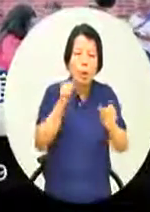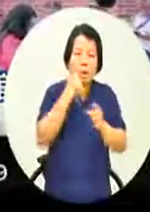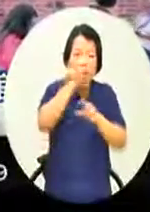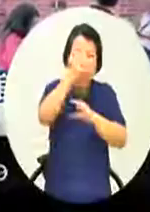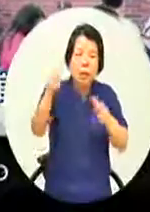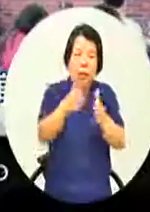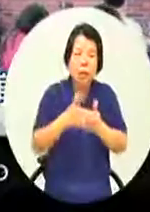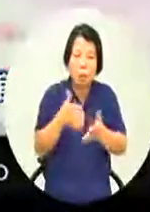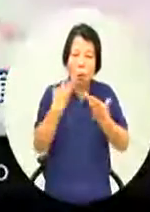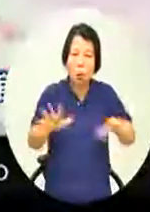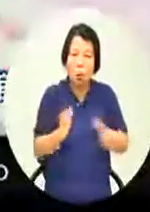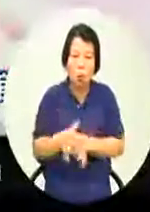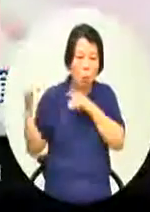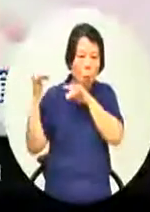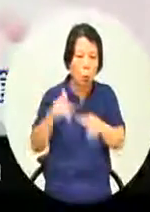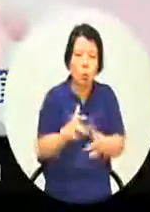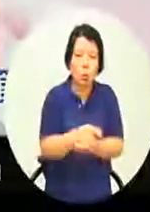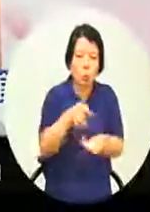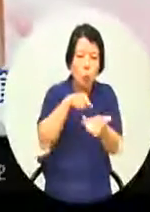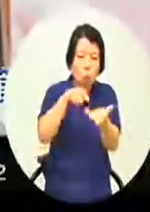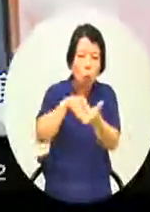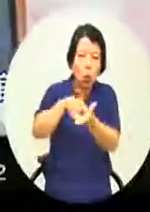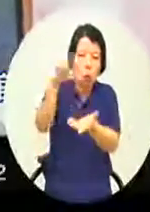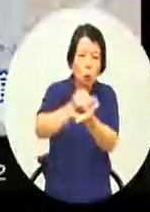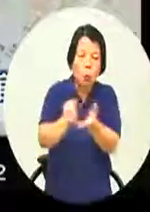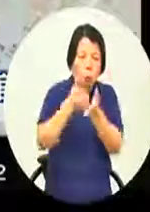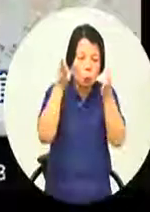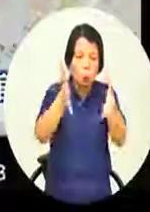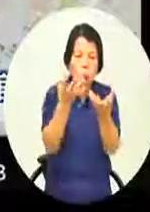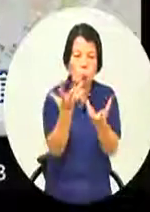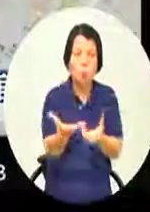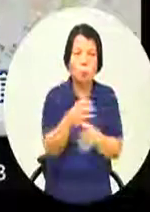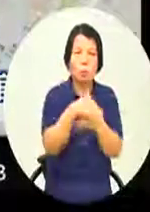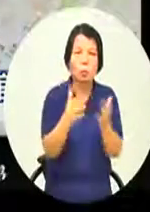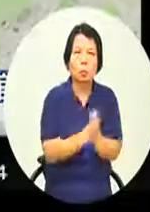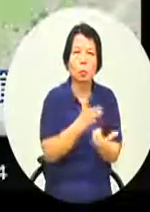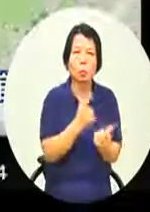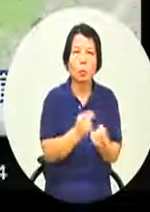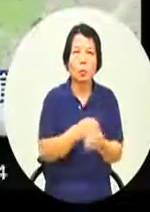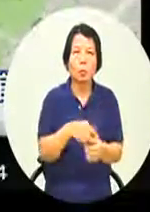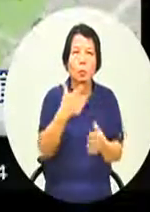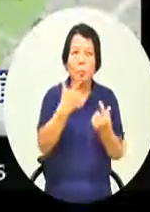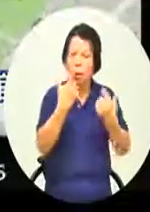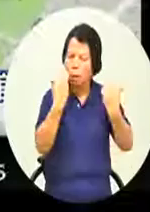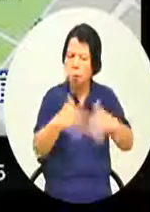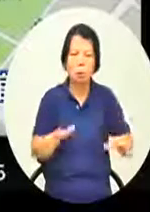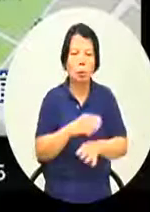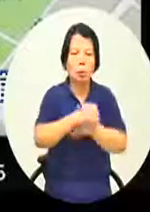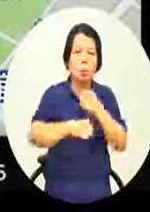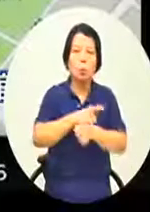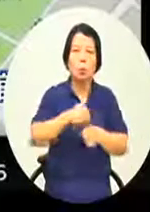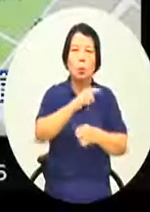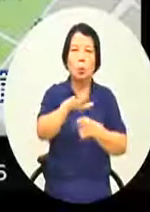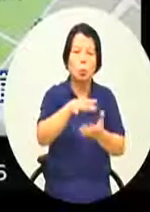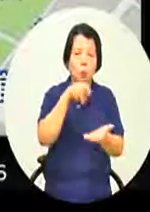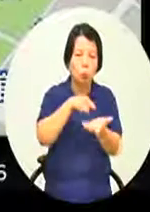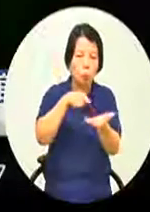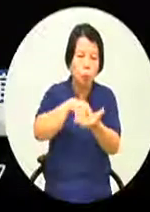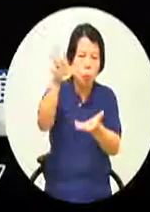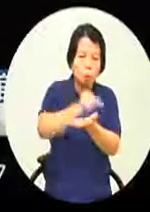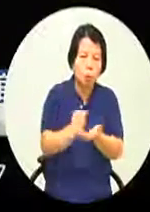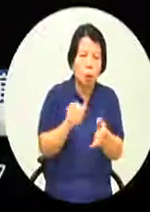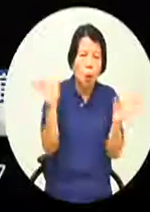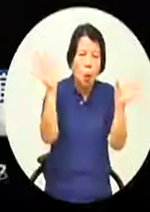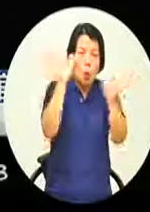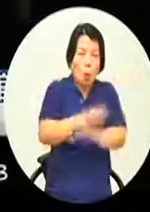外的公厕每天人超多，四方花瓣包围，稀有的暴鲤龙、快龙、迷你龙都抓得到，甚至越晚越多